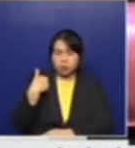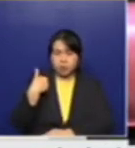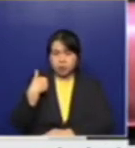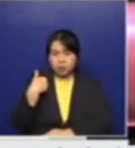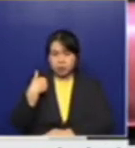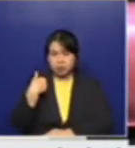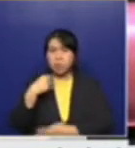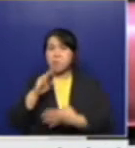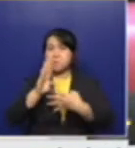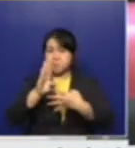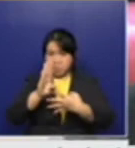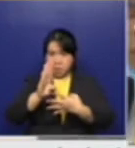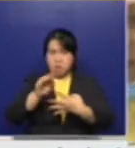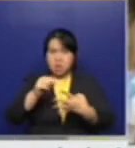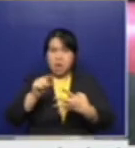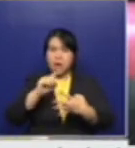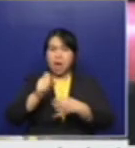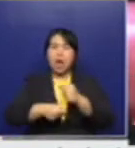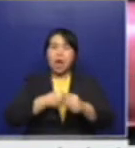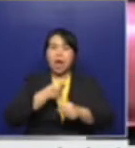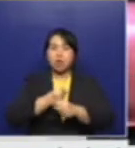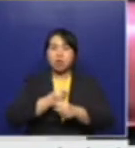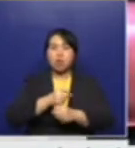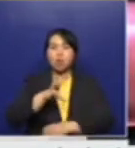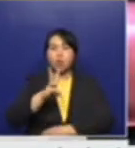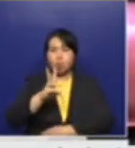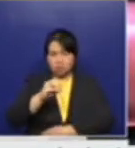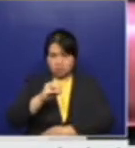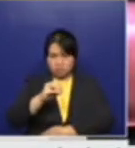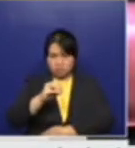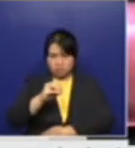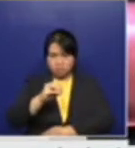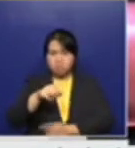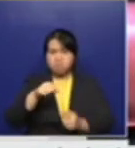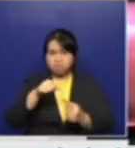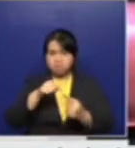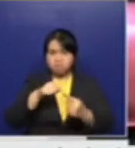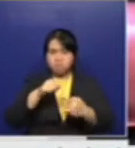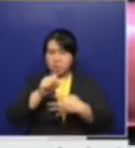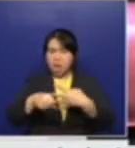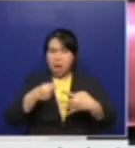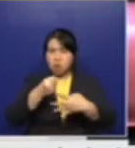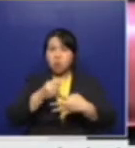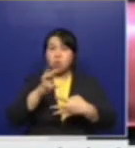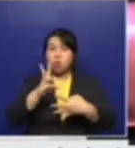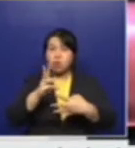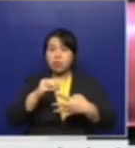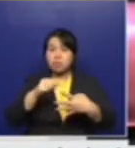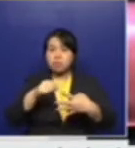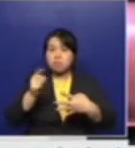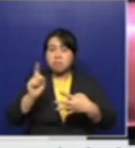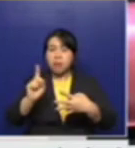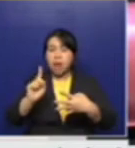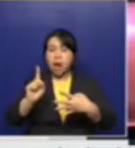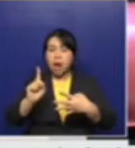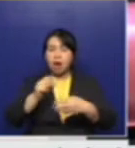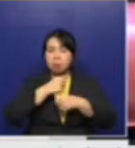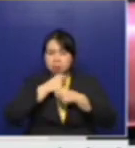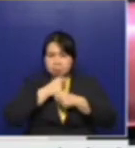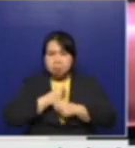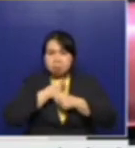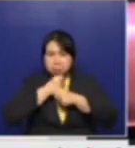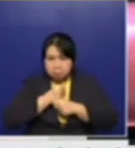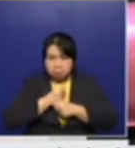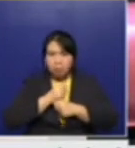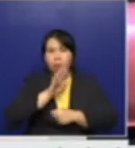จเนเรชั่น B อันนี้ก็คืออายุเฉลี่ย60ปีเป็นผู้ซึ่งต้องถือว่าน่าจะเป็นผู้อาวุโส